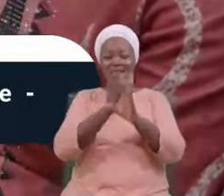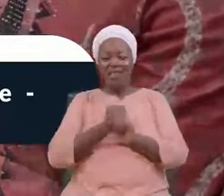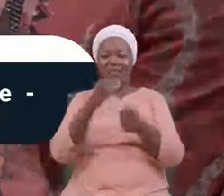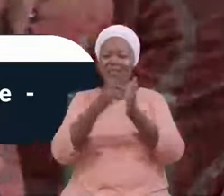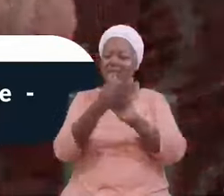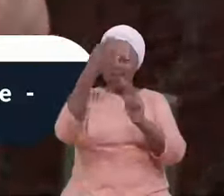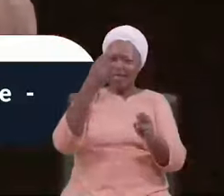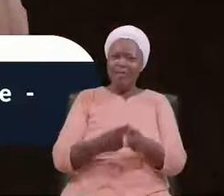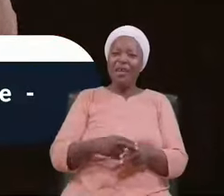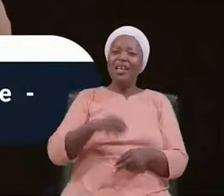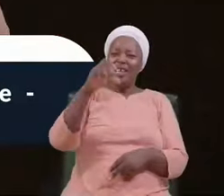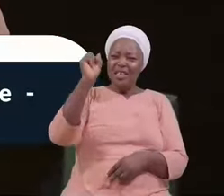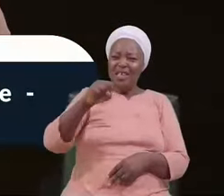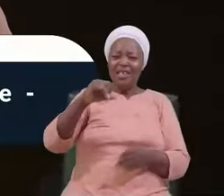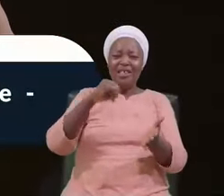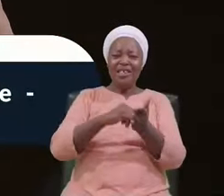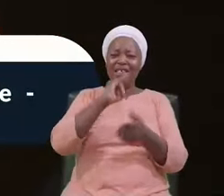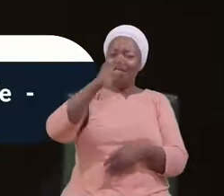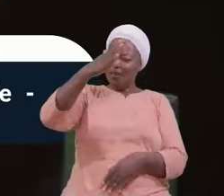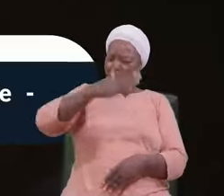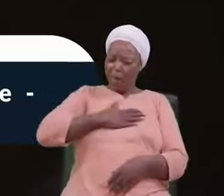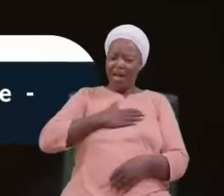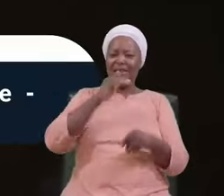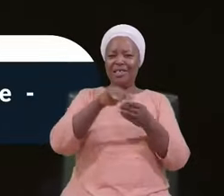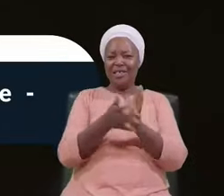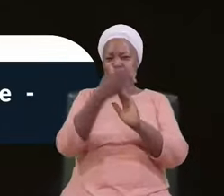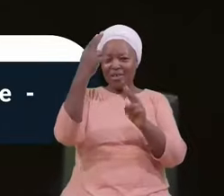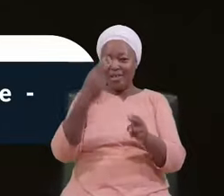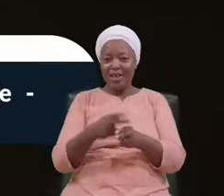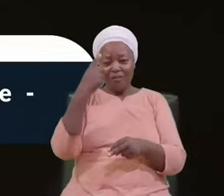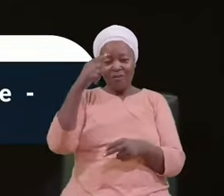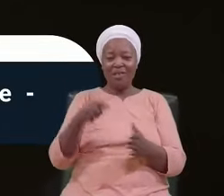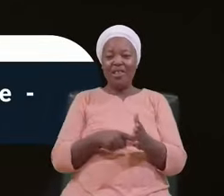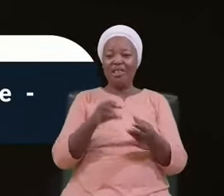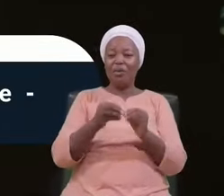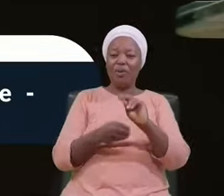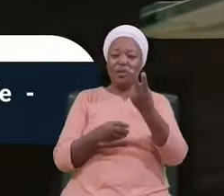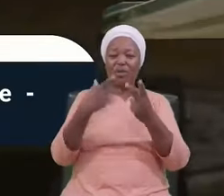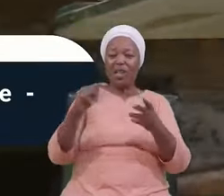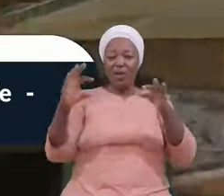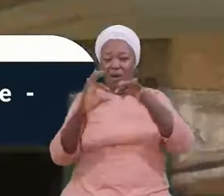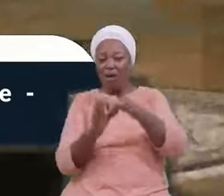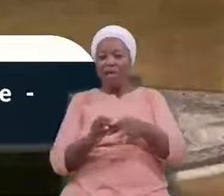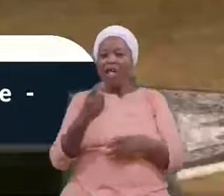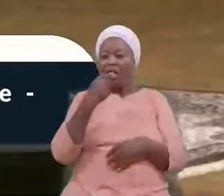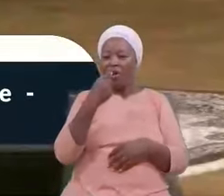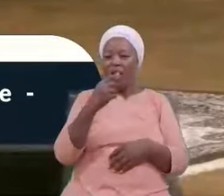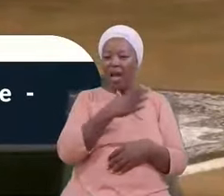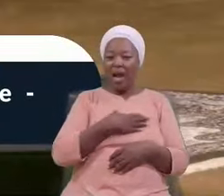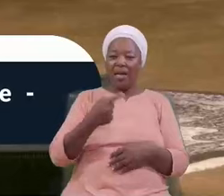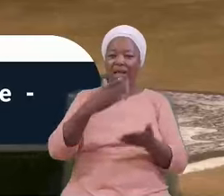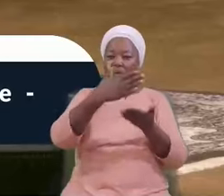oui, c'est pour moi. Mais ce numéro 2, la langue ruineuse et le